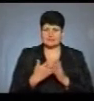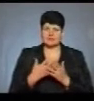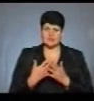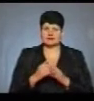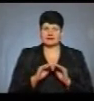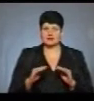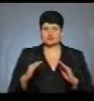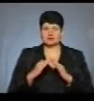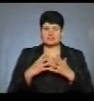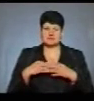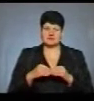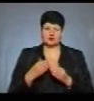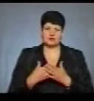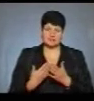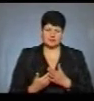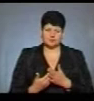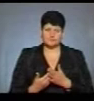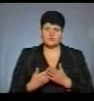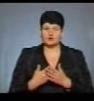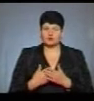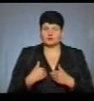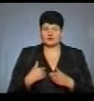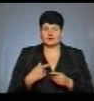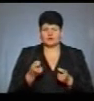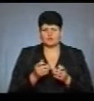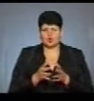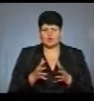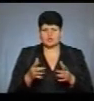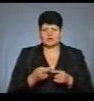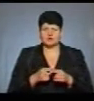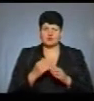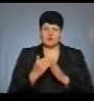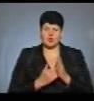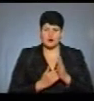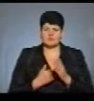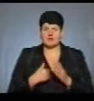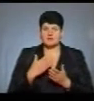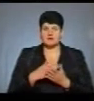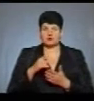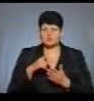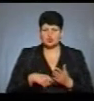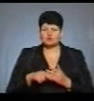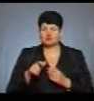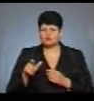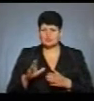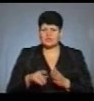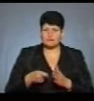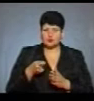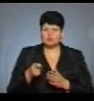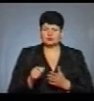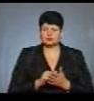наприклад, дитячі будинки сімейного типу. Тобто ми дещо розширили цю програму. Я маю надію, що люди, які подають